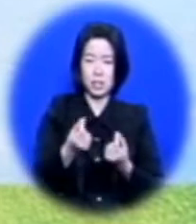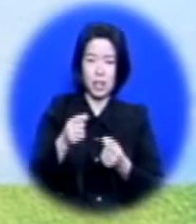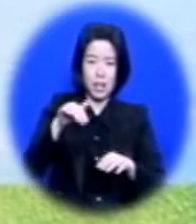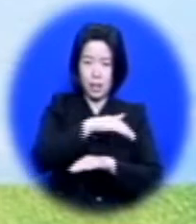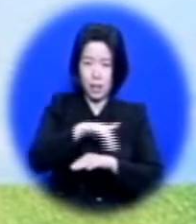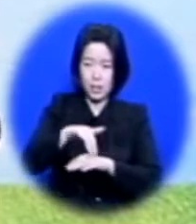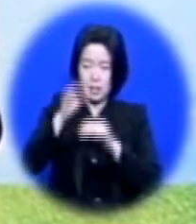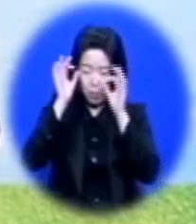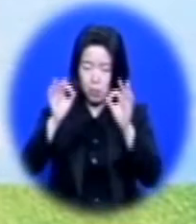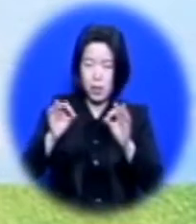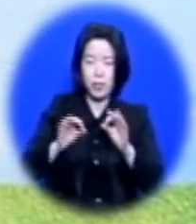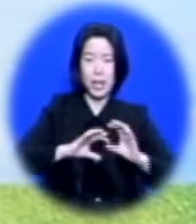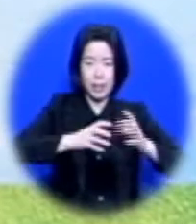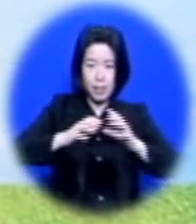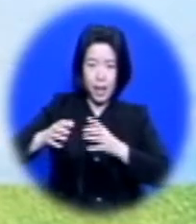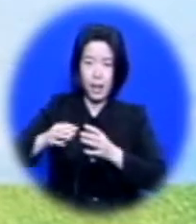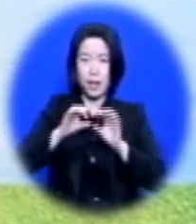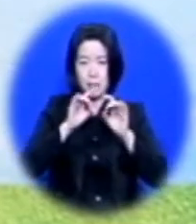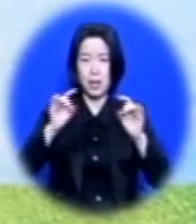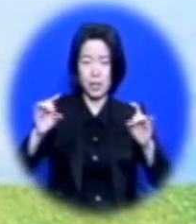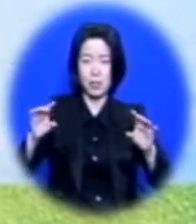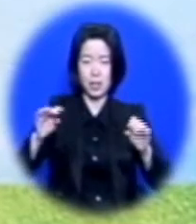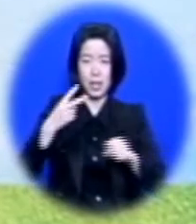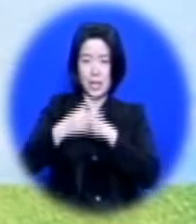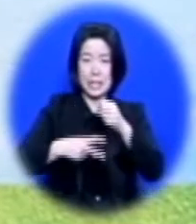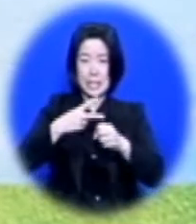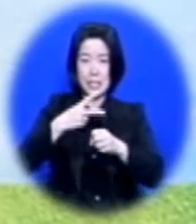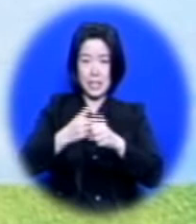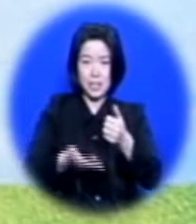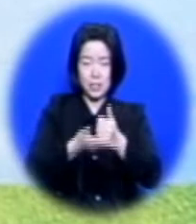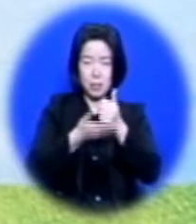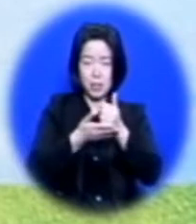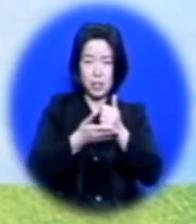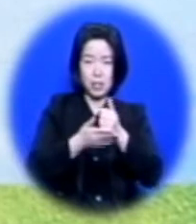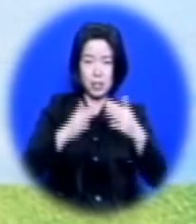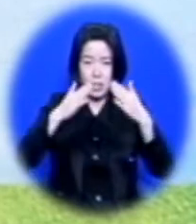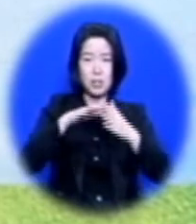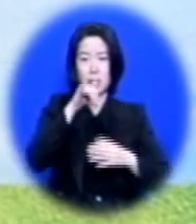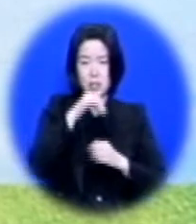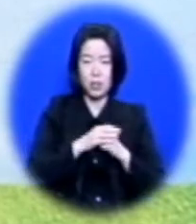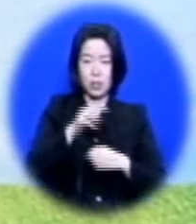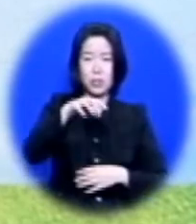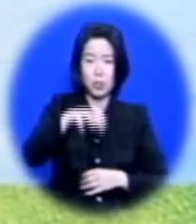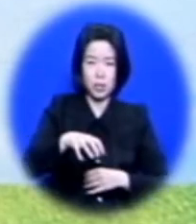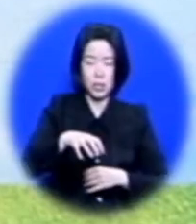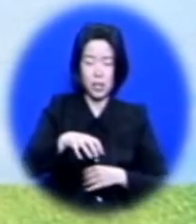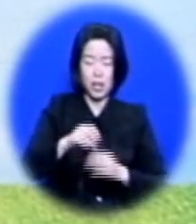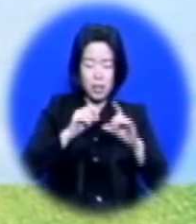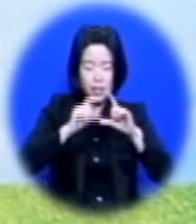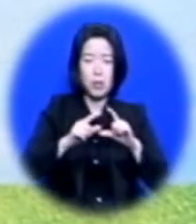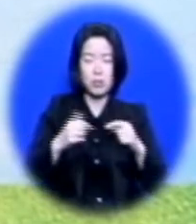나라마다 다 신을 섬기는 신전 들이 있습니다 거기가 대부분 관광지